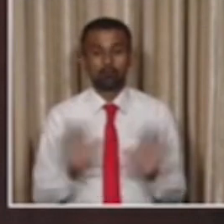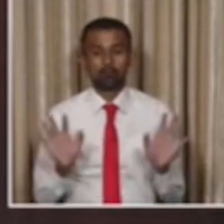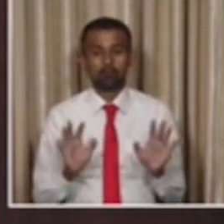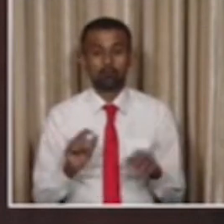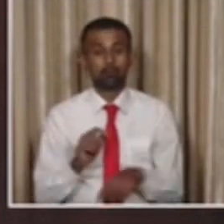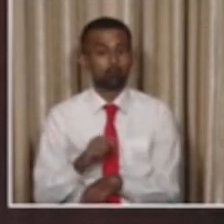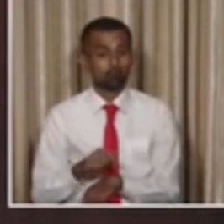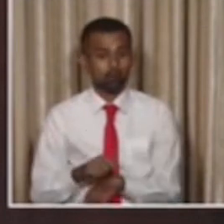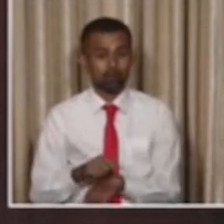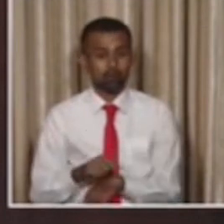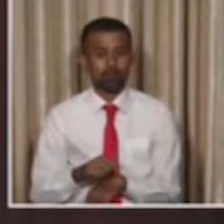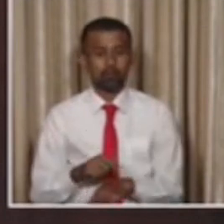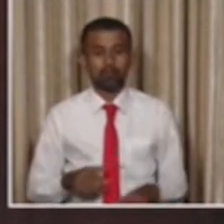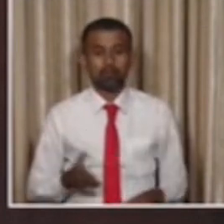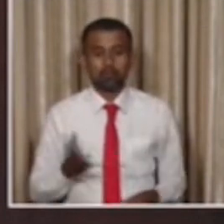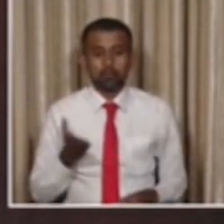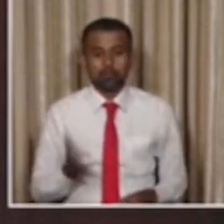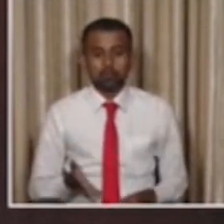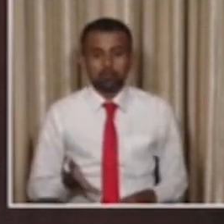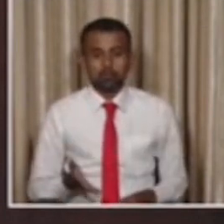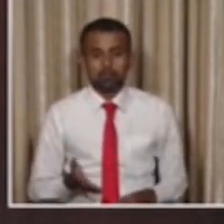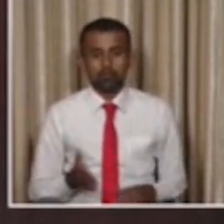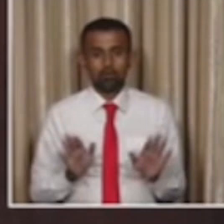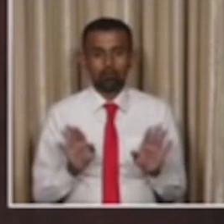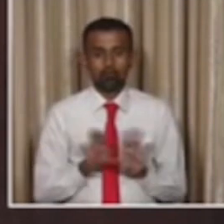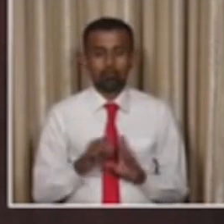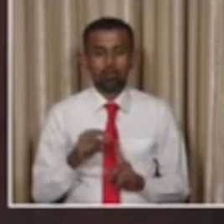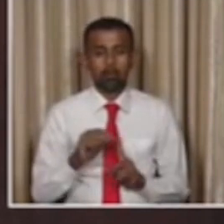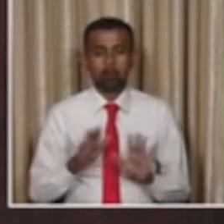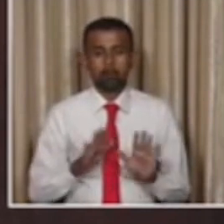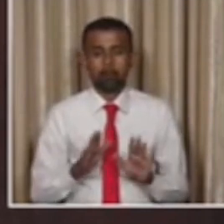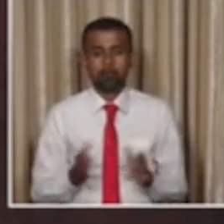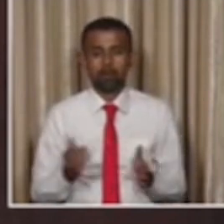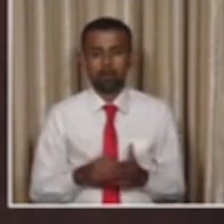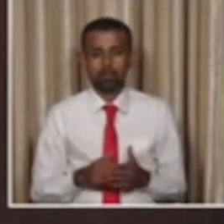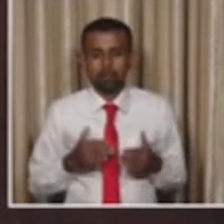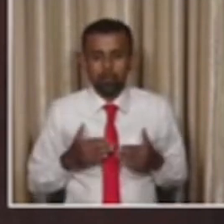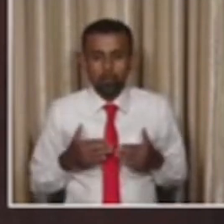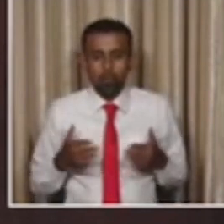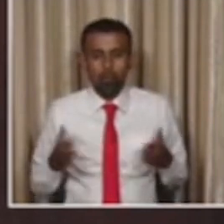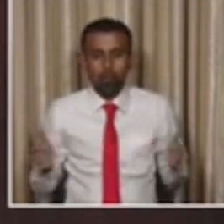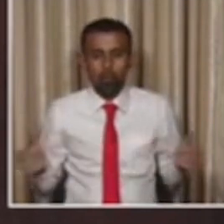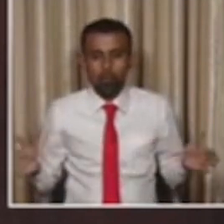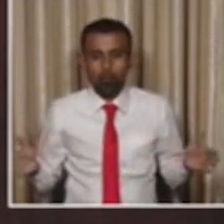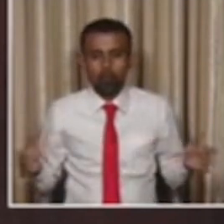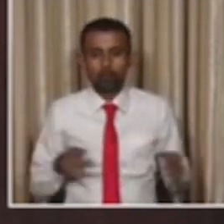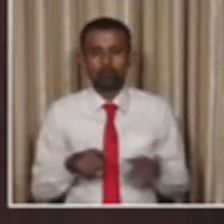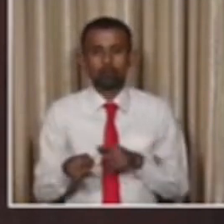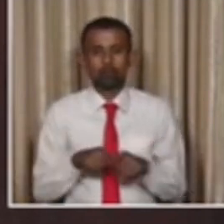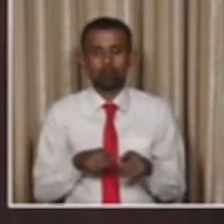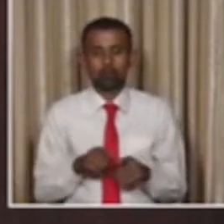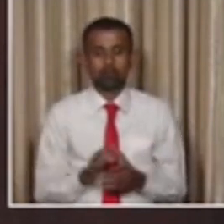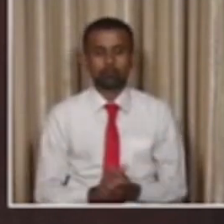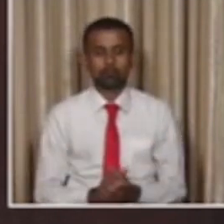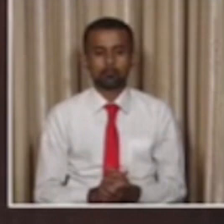තියෙද්දි තමයි දැන් මේ වහලා දාලා තියෙන පළාත් පාලන ආයතන ටික නැවත හිමීට දොර අරින්න හදන්නේ මේ ක්‍රියාදාමයේ